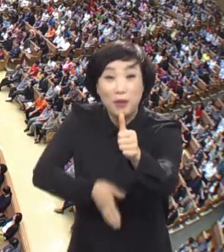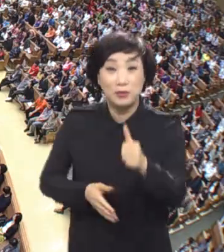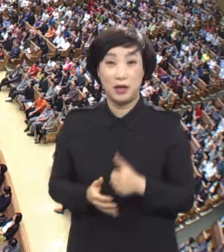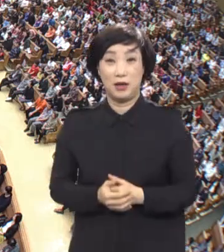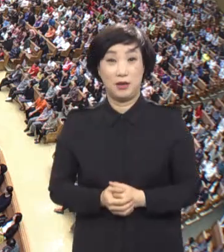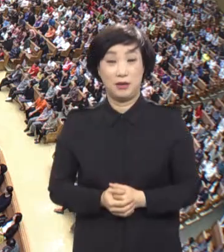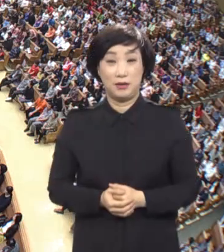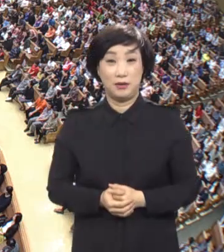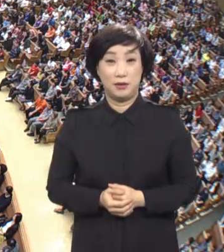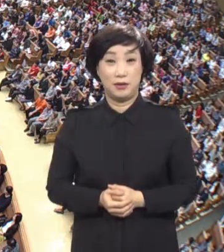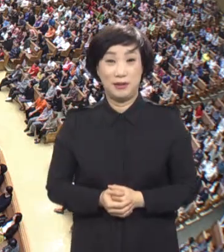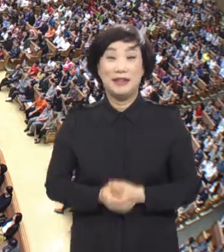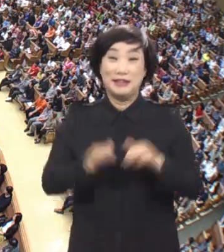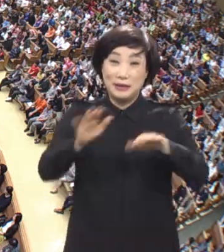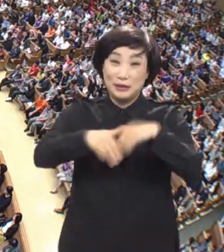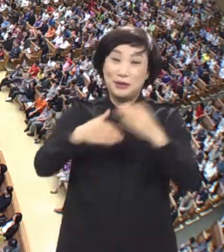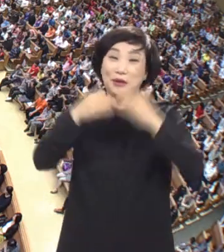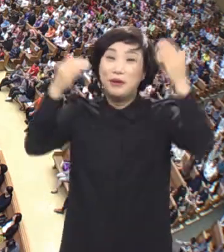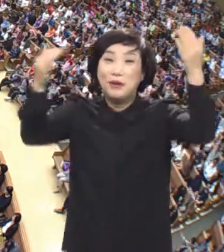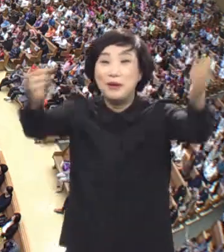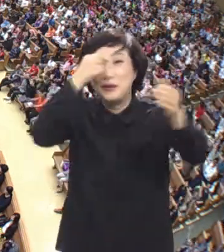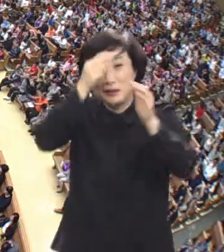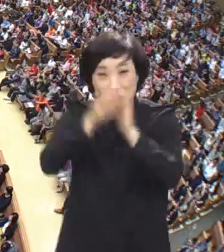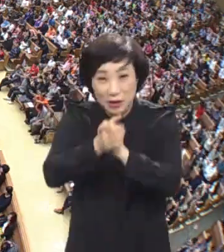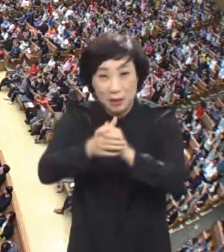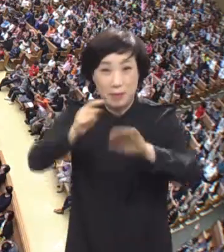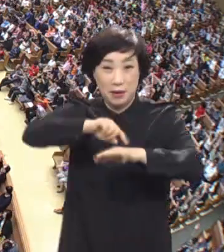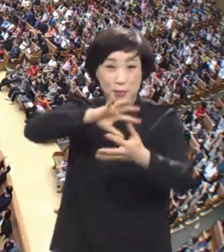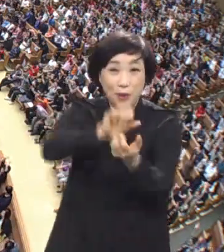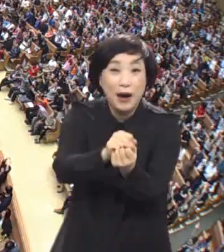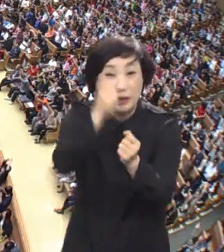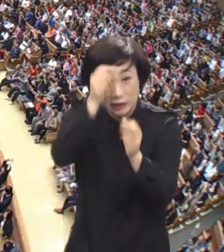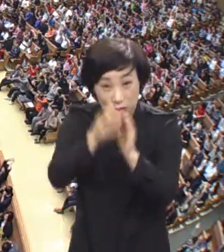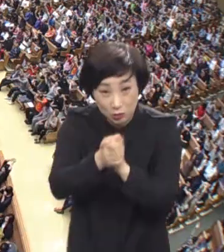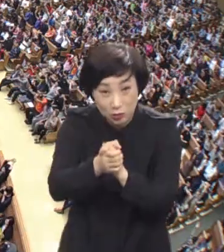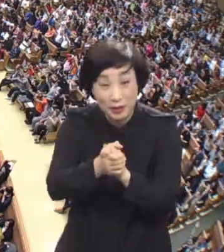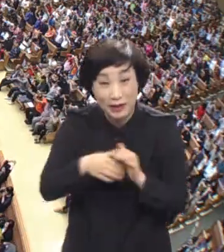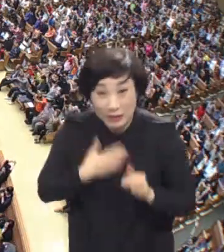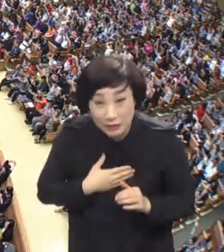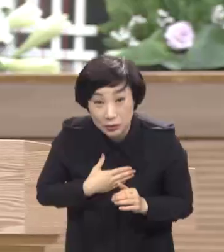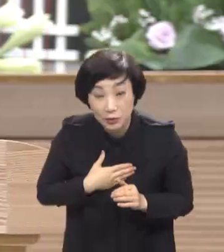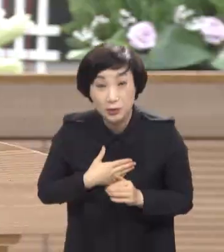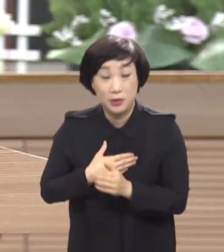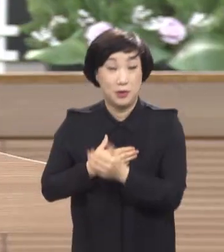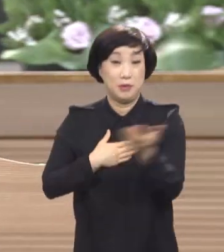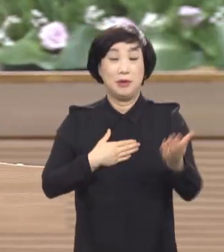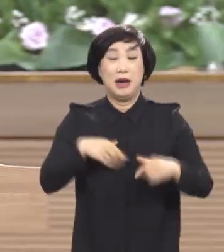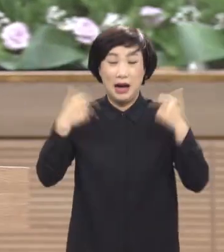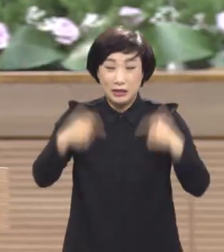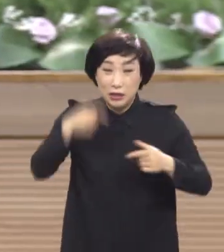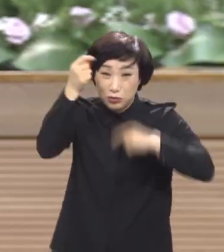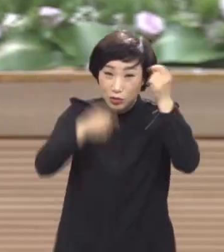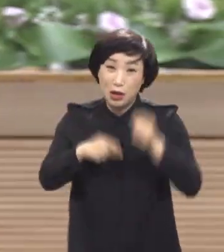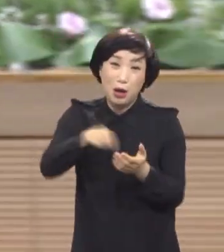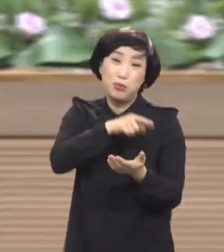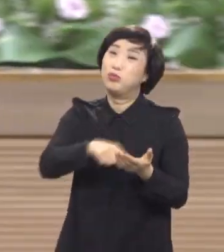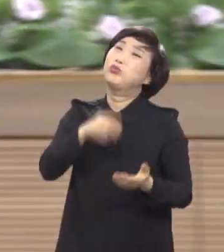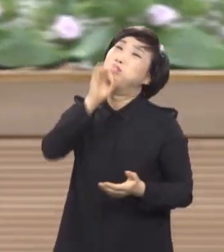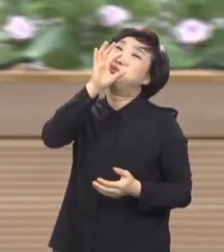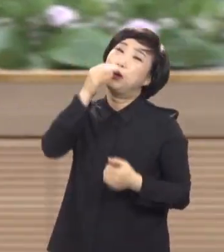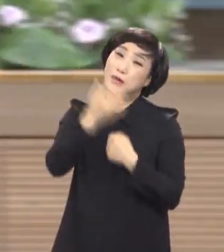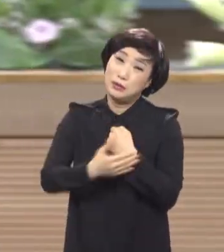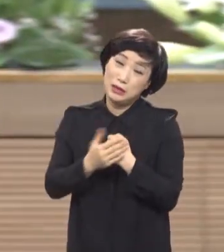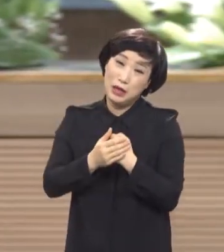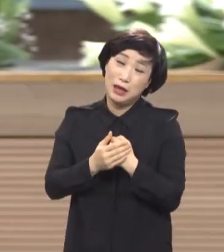아멘 두 손 번쩍 들고 합심해서 기도할 때 너를 얻어도 갚을 수 없는 은혜